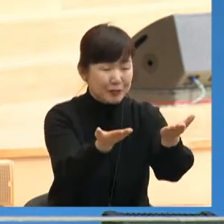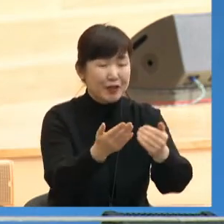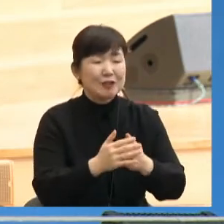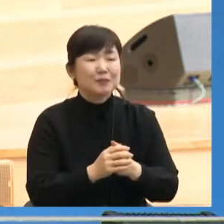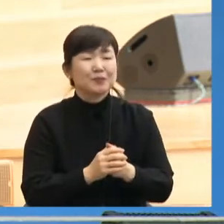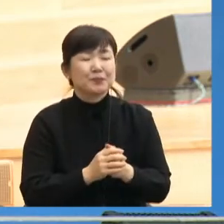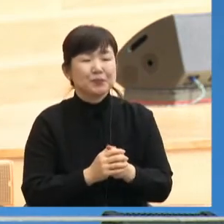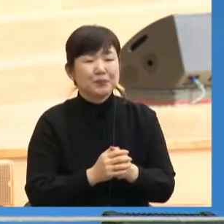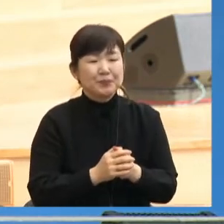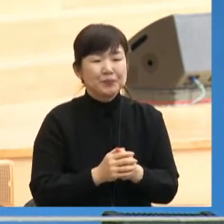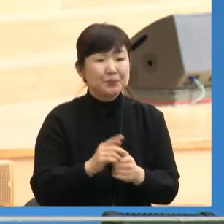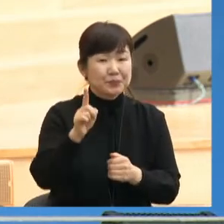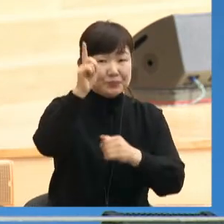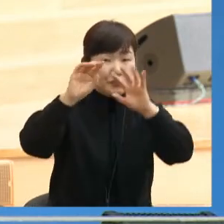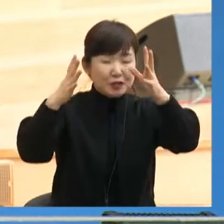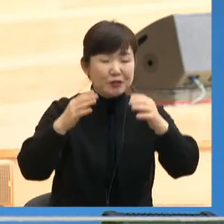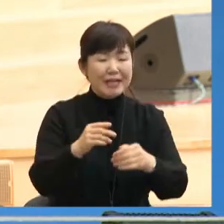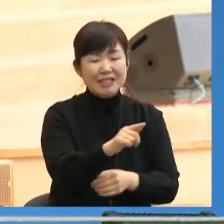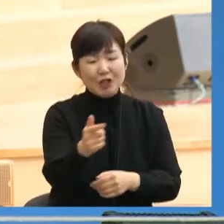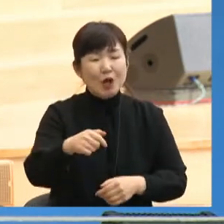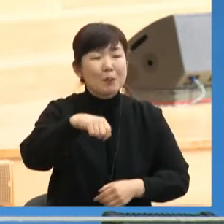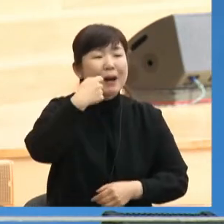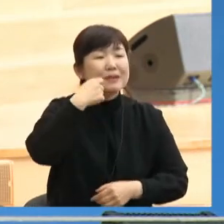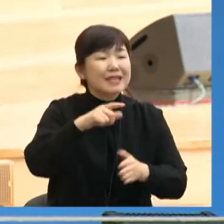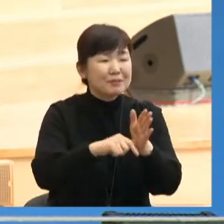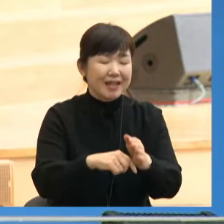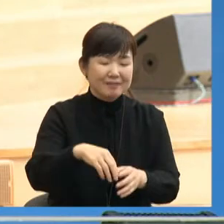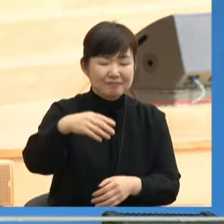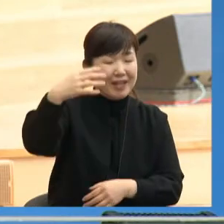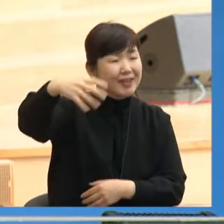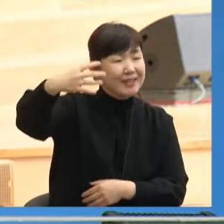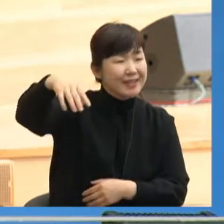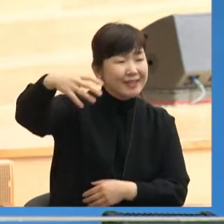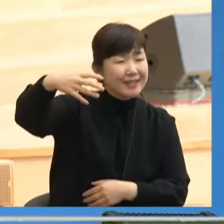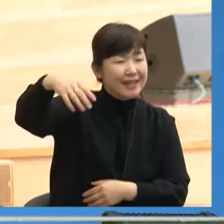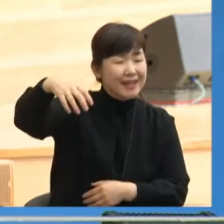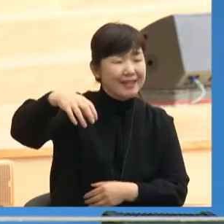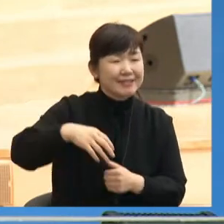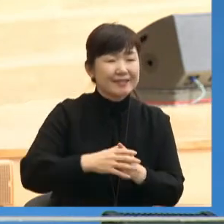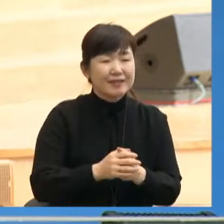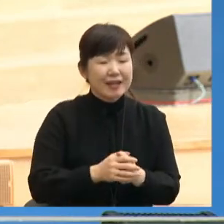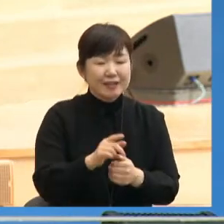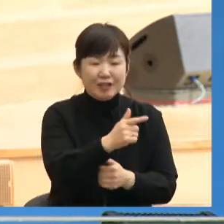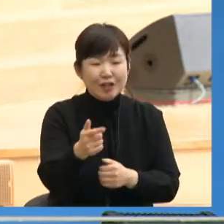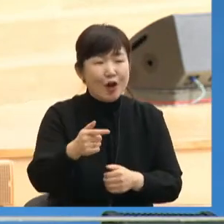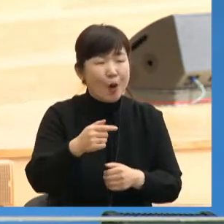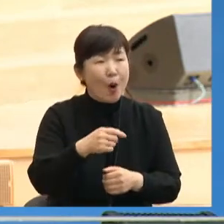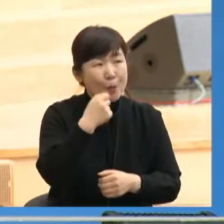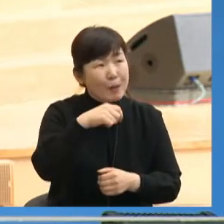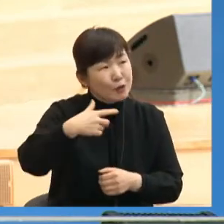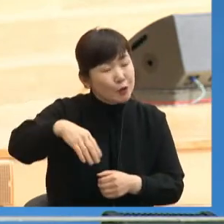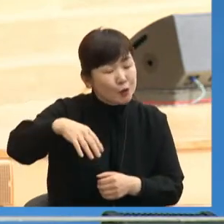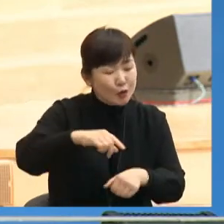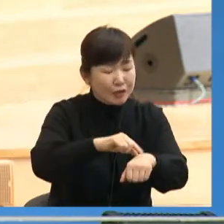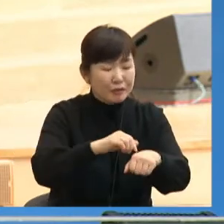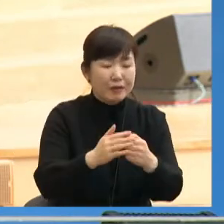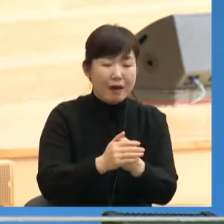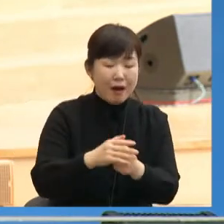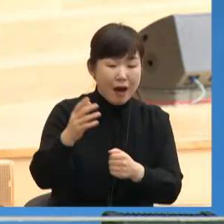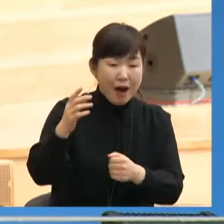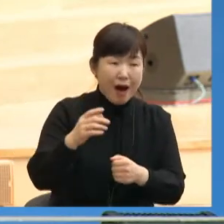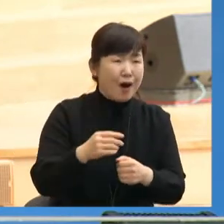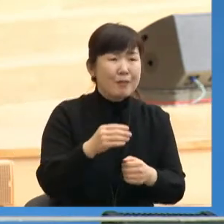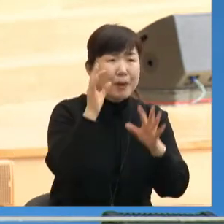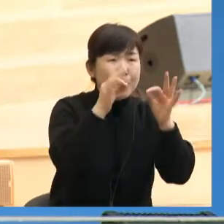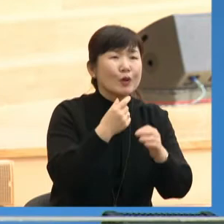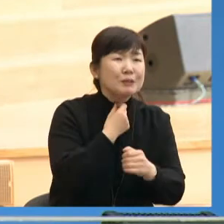마치도록 하겠습니다. 천국에서 저녁 시간이 됐어요. 땡땡땡. 저녁 식사를 알리는 종이 울리자 그토록 보고 싶었던